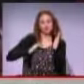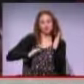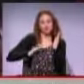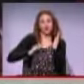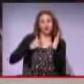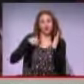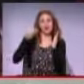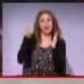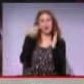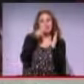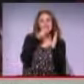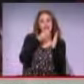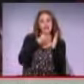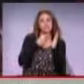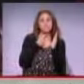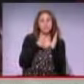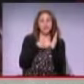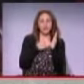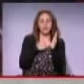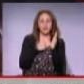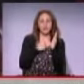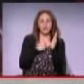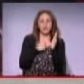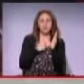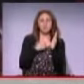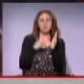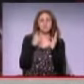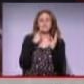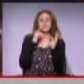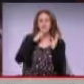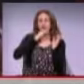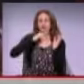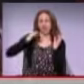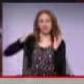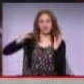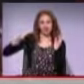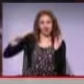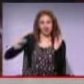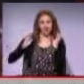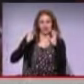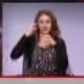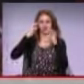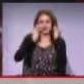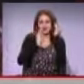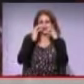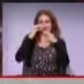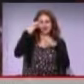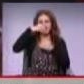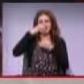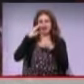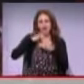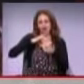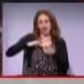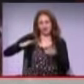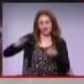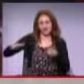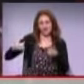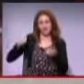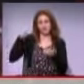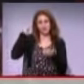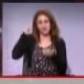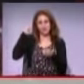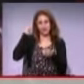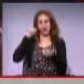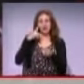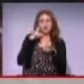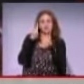وكان على ايامي بقى في جيل الكرتون كابتن ماجد ومازنجر الحاجات بتاعت زمان الجميله